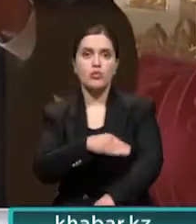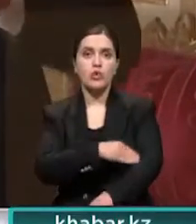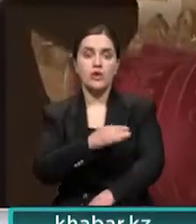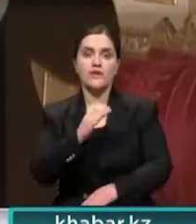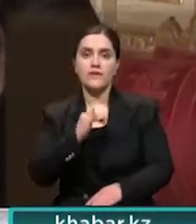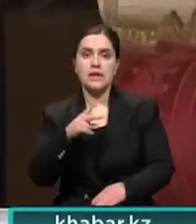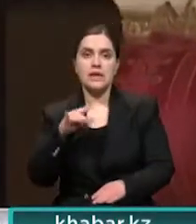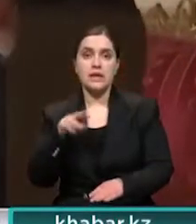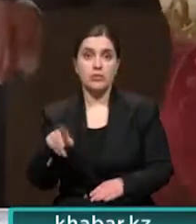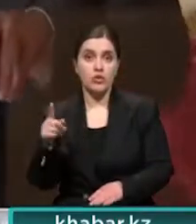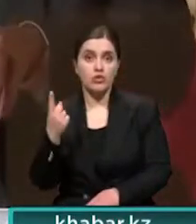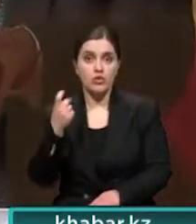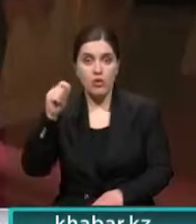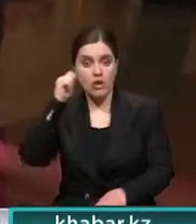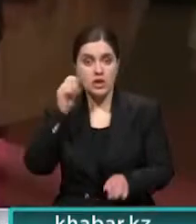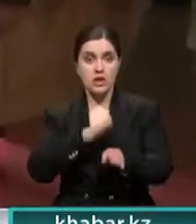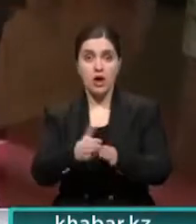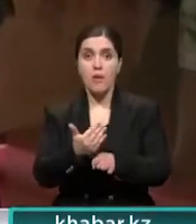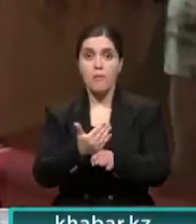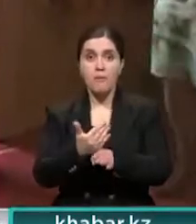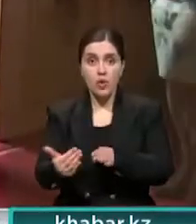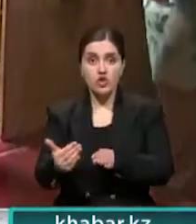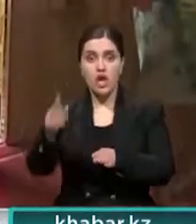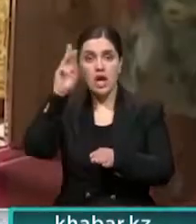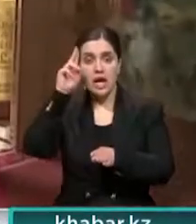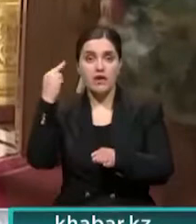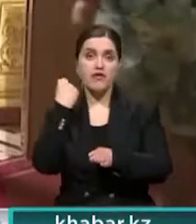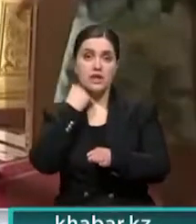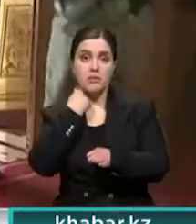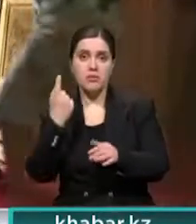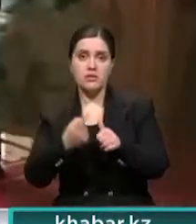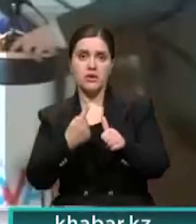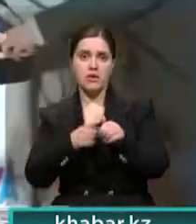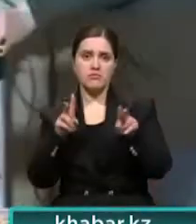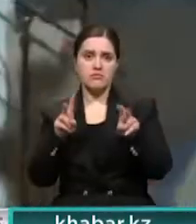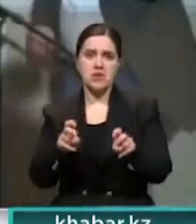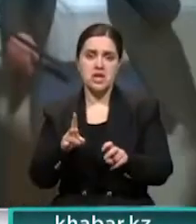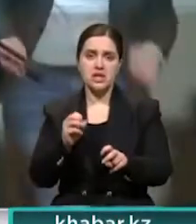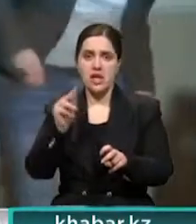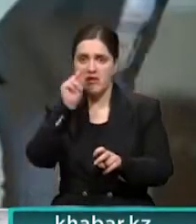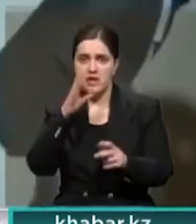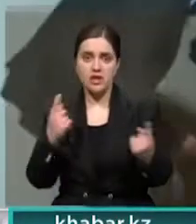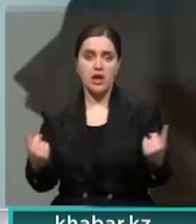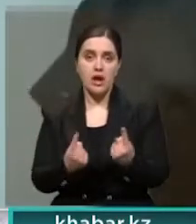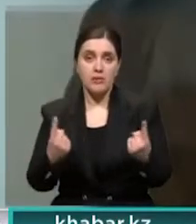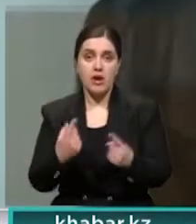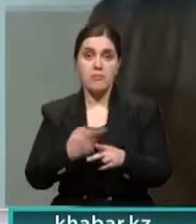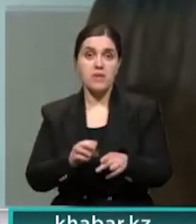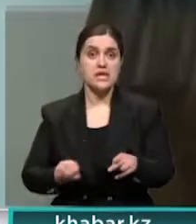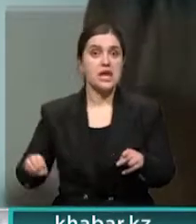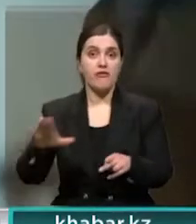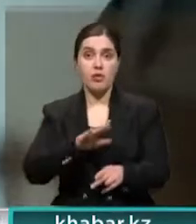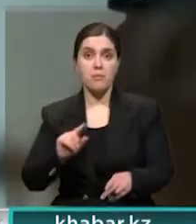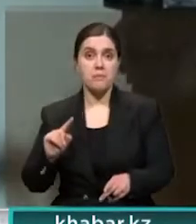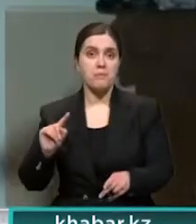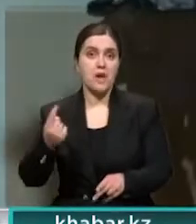кстати, исполняется 100 лет. Позже королева Великобритании назвала процедуру, цитирую, «невинной». В Европе одной из